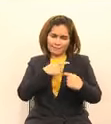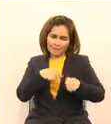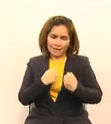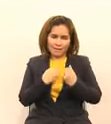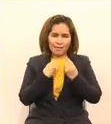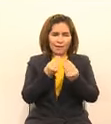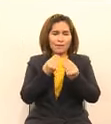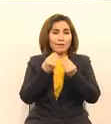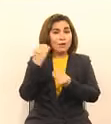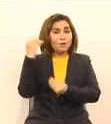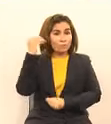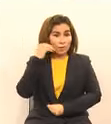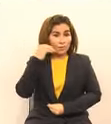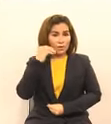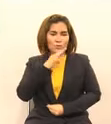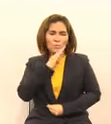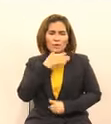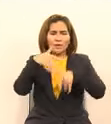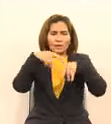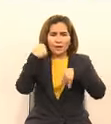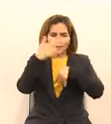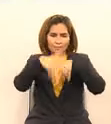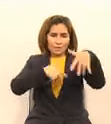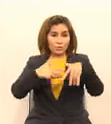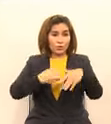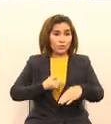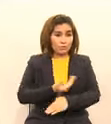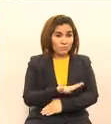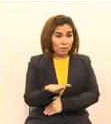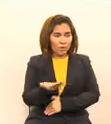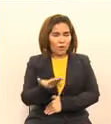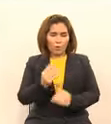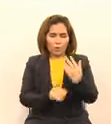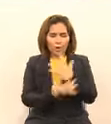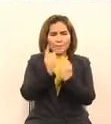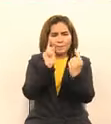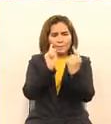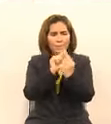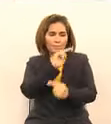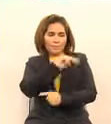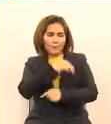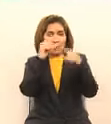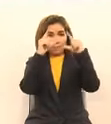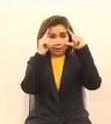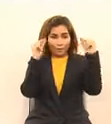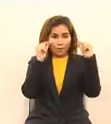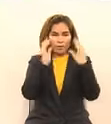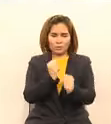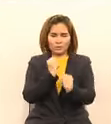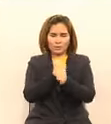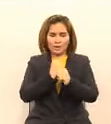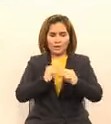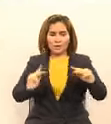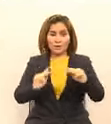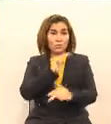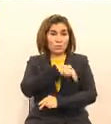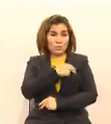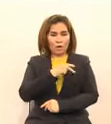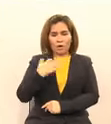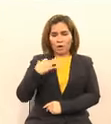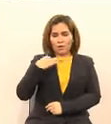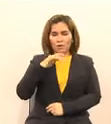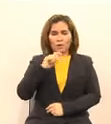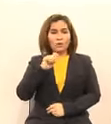บบนี้ถ้าเกิดท่านพี่น้องประชาชนได้พบปะกับแพทย์บุคลากรคุณพยาบาลเจ้าหน้าที่สาธารณสุขอสม.ประ